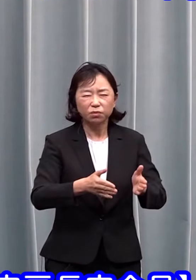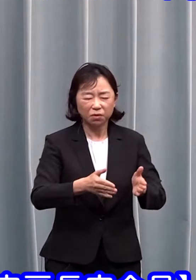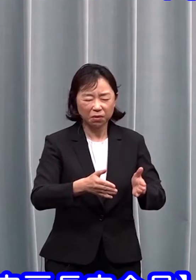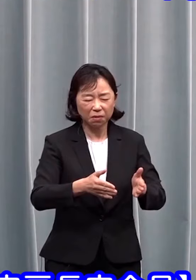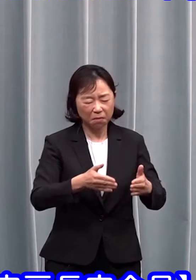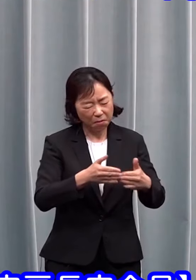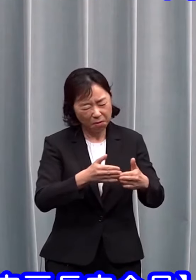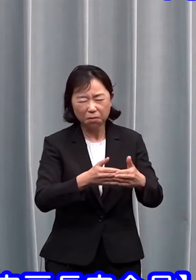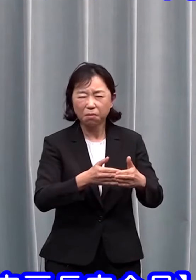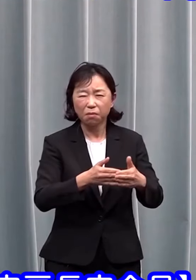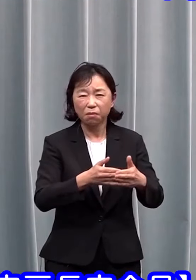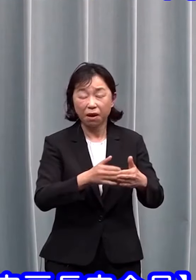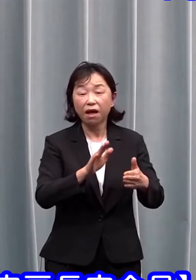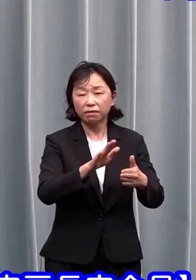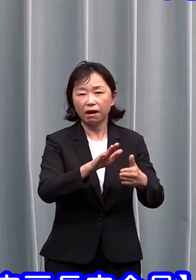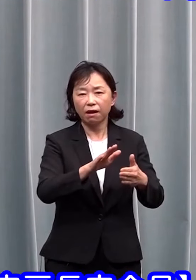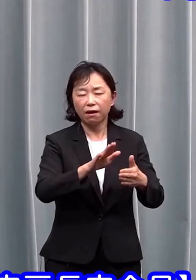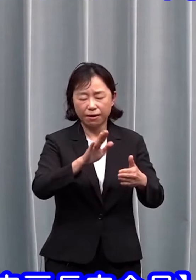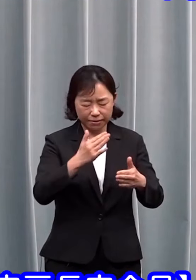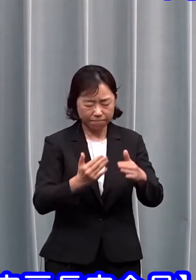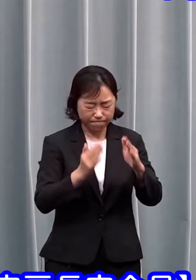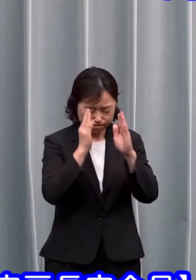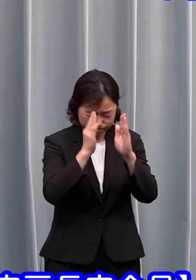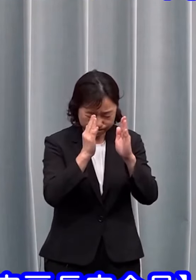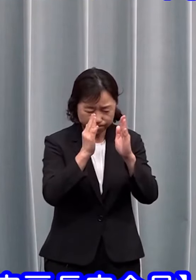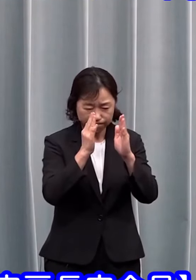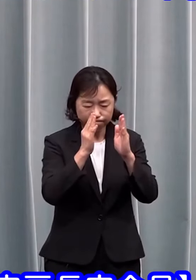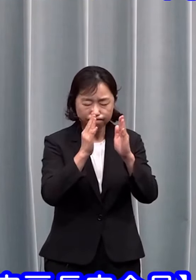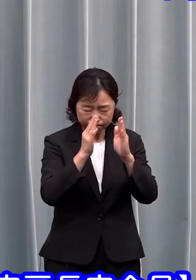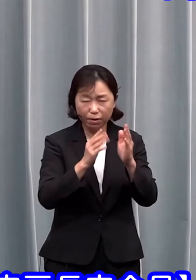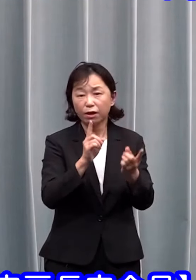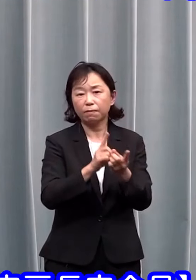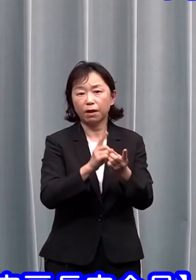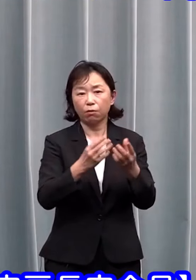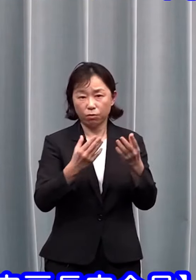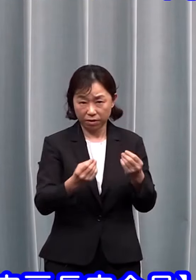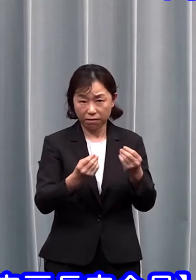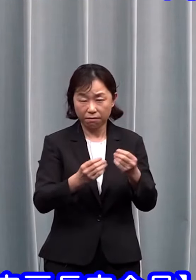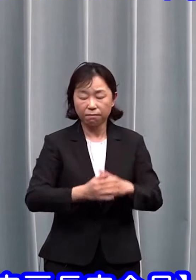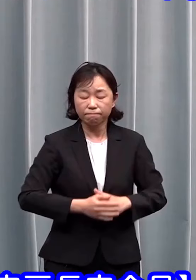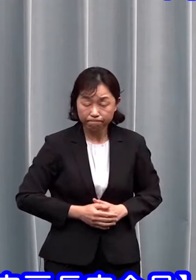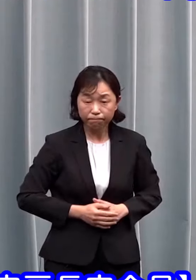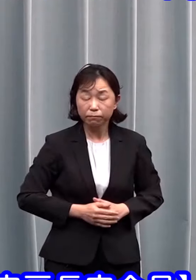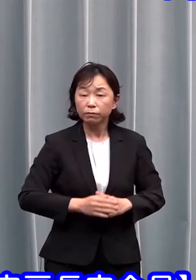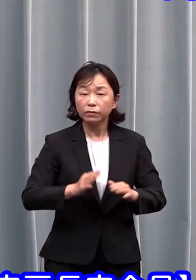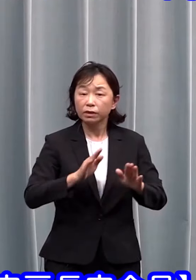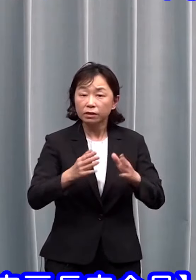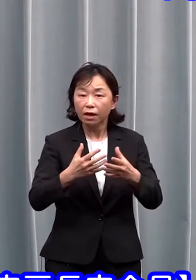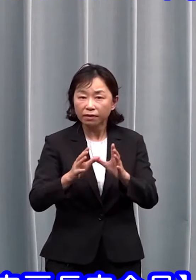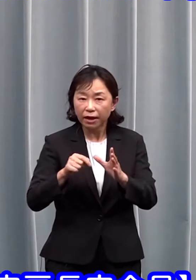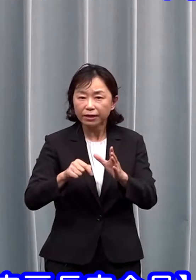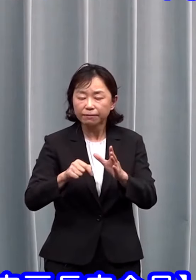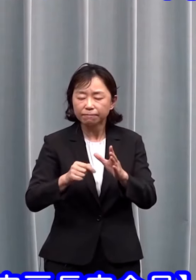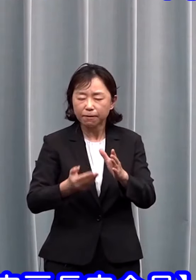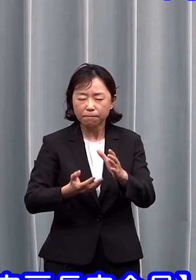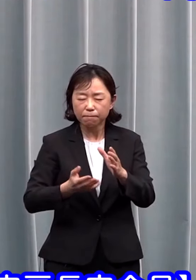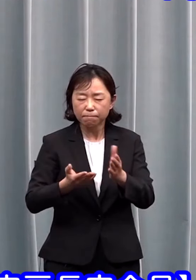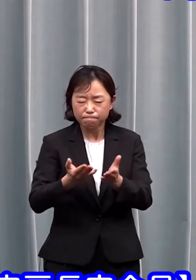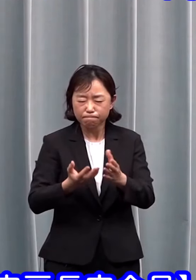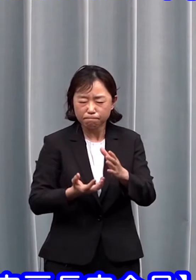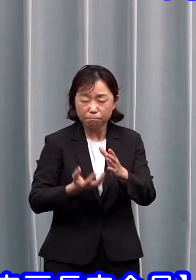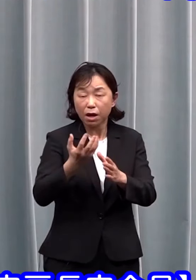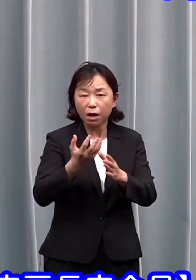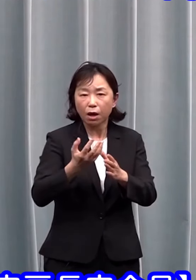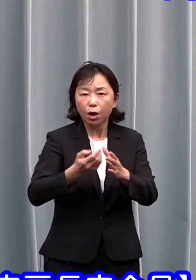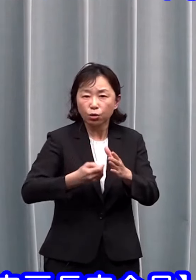力で災害対応に取り組んできたところで、ございます。でこの自衛隊は発災当初から空中機動